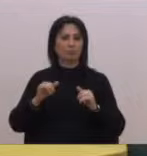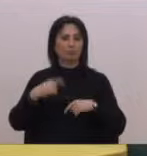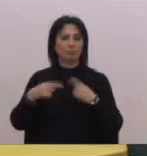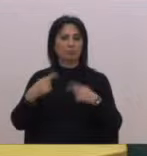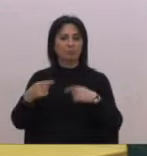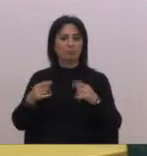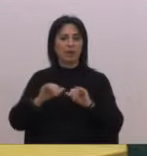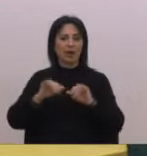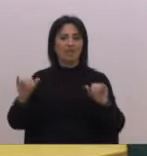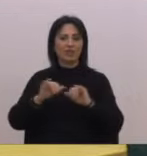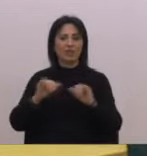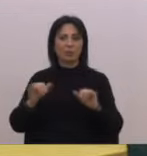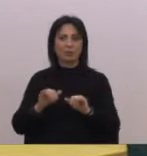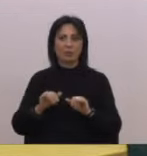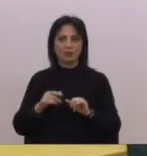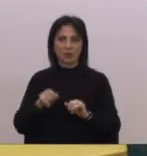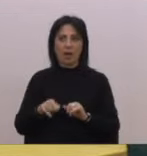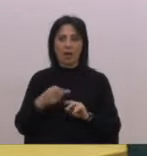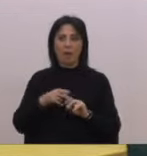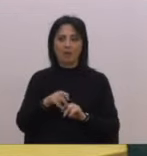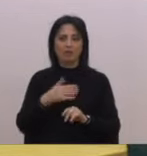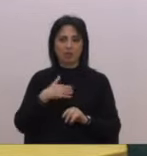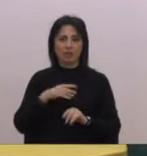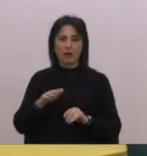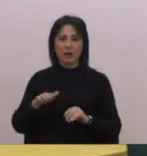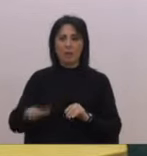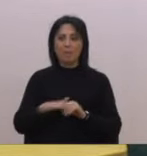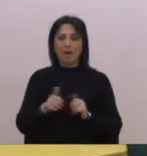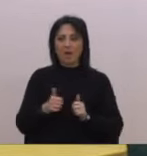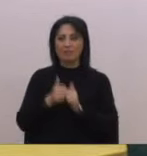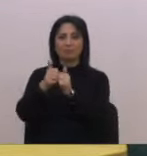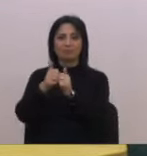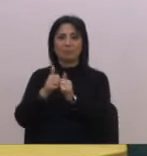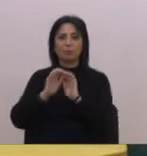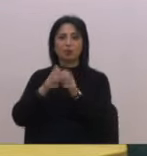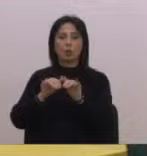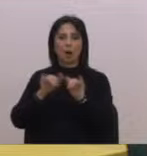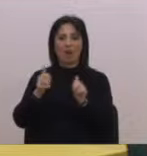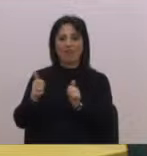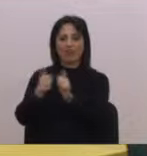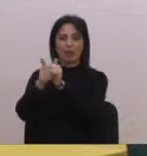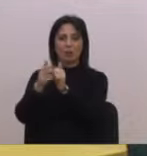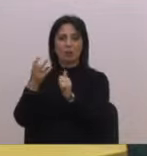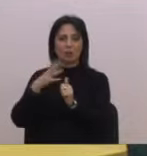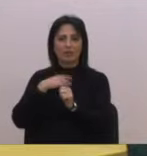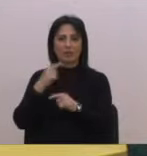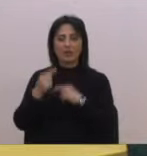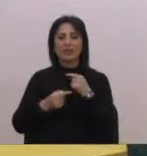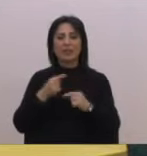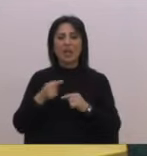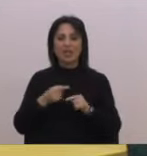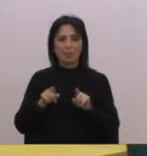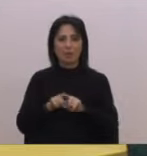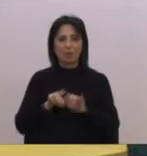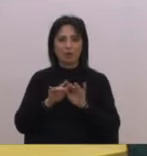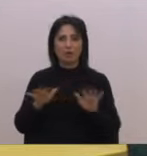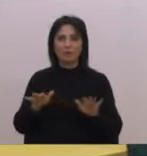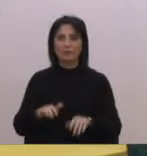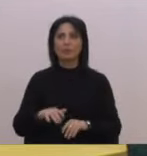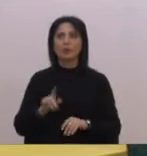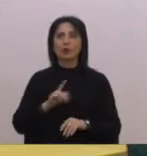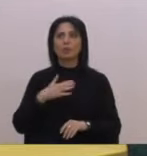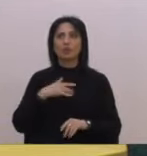და განვითარებას გულისხმობს და აი ამაშიც ჩვენ ფეხი უნდა შევუწყოთ სოფლიო განვითარების თანამედროვე ტენდენციას,